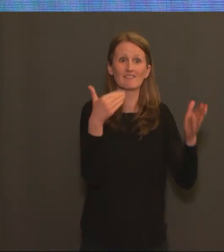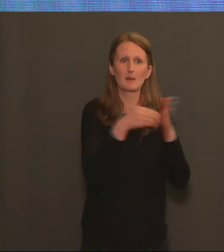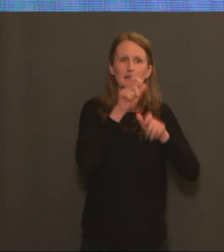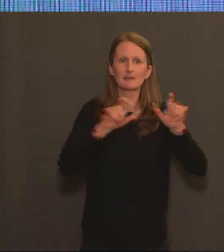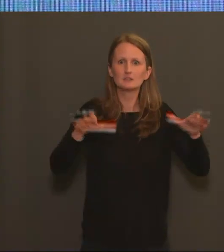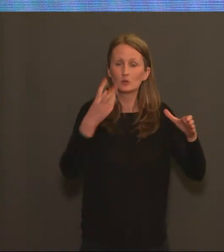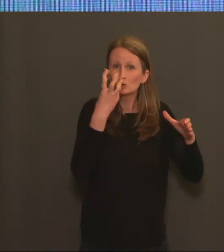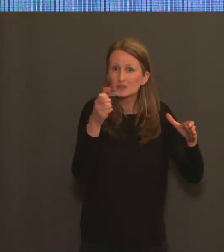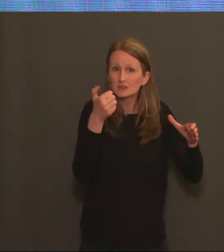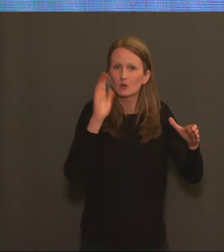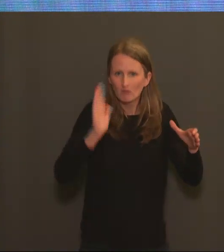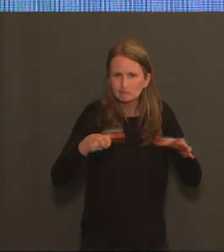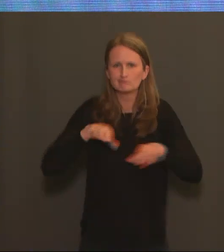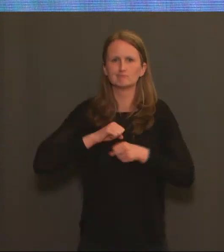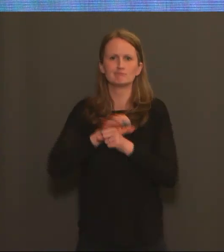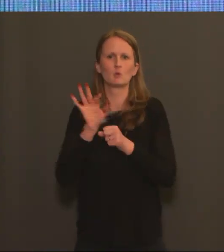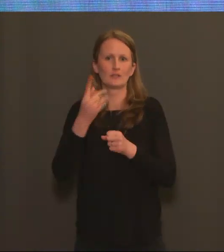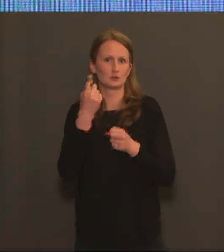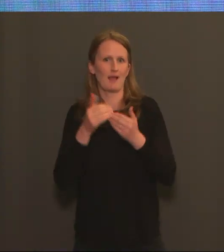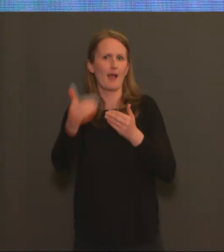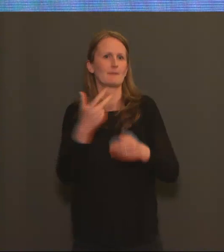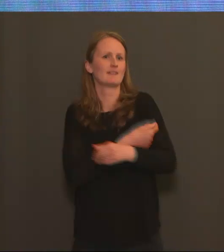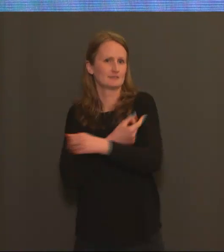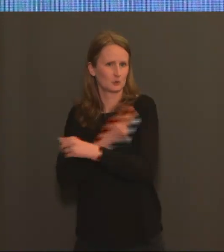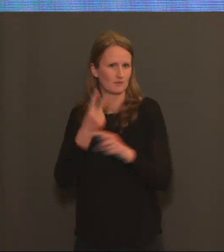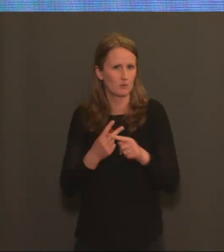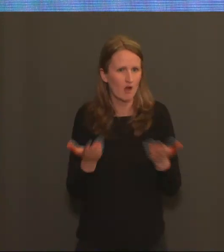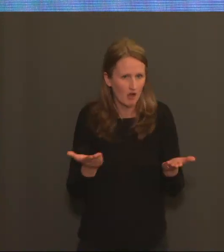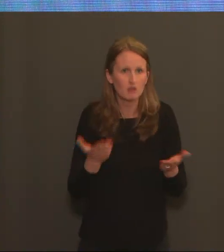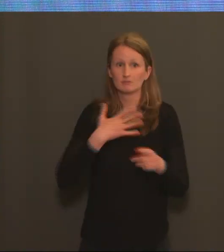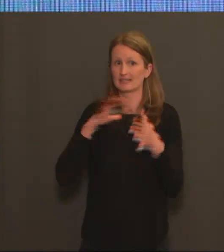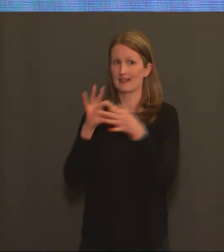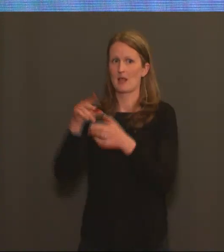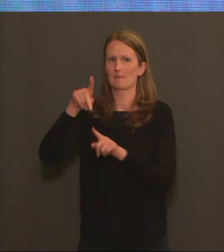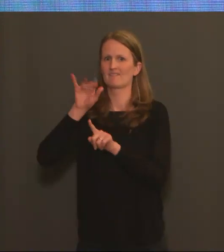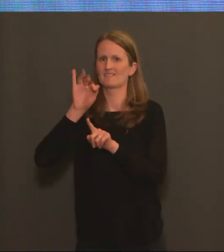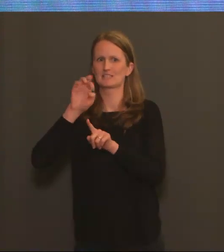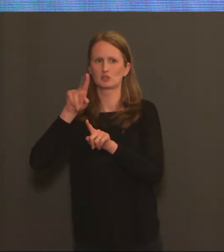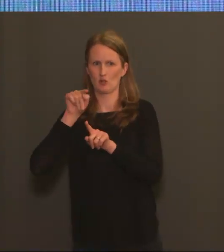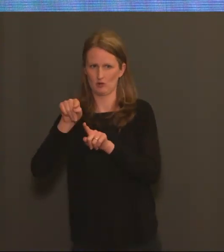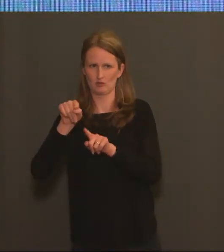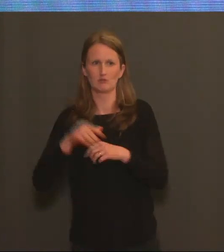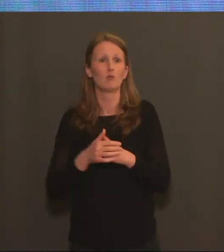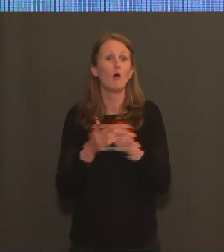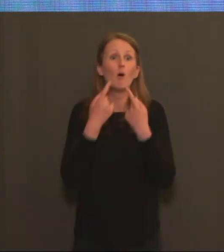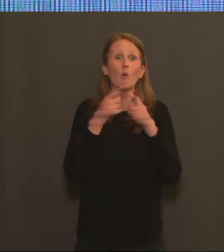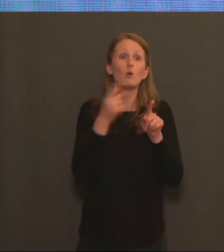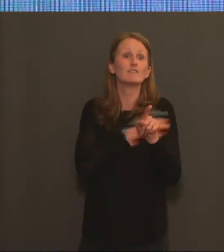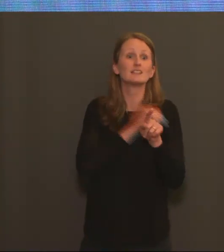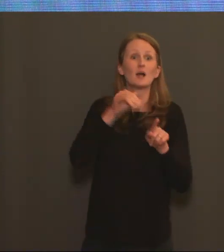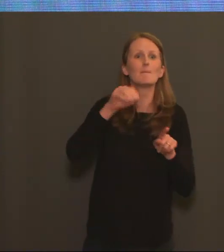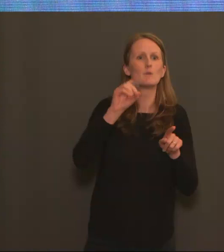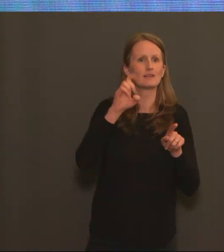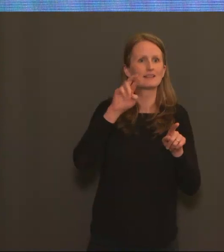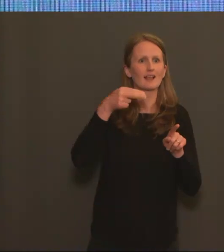Un taux tout aussi faible est également rapporté avec le vaccin Moderna chez les personnes qui ont reçu 2